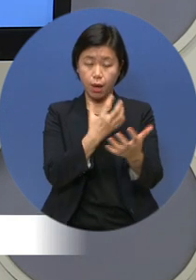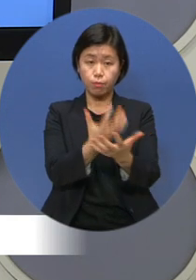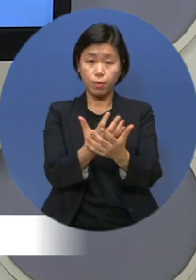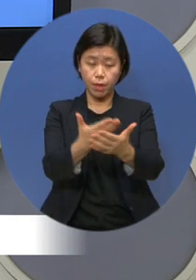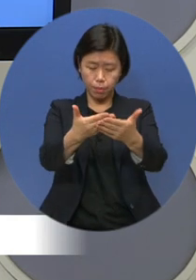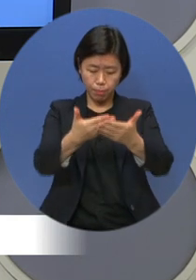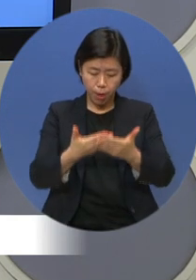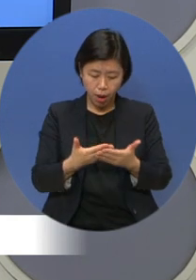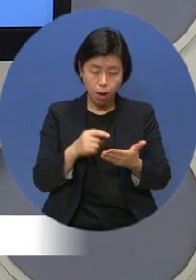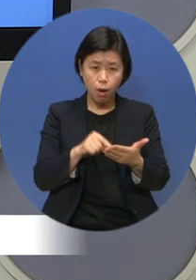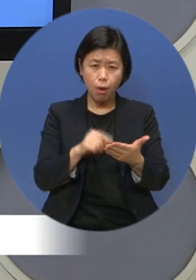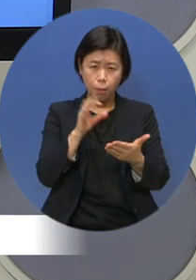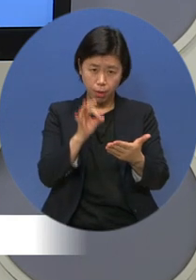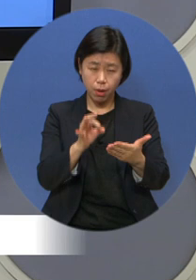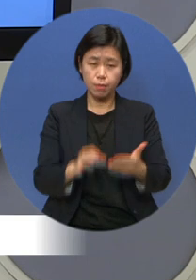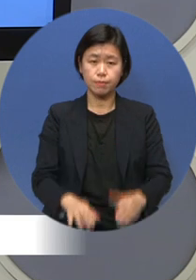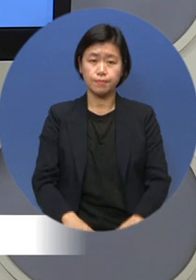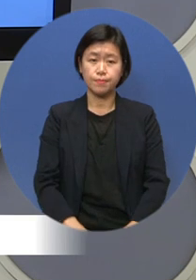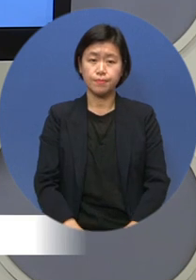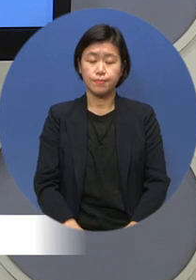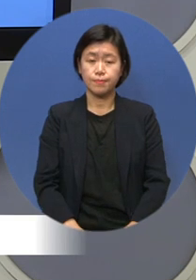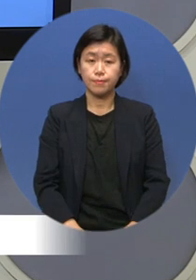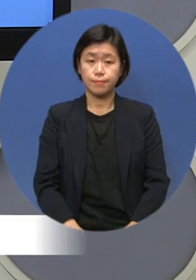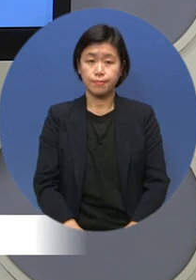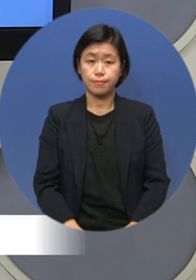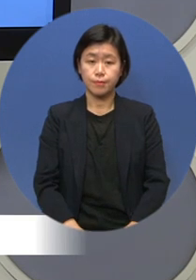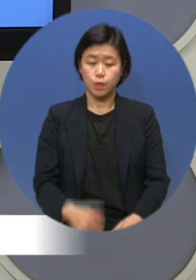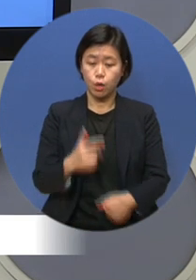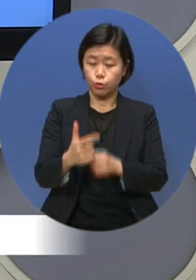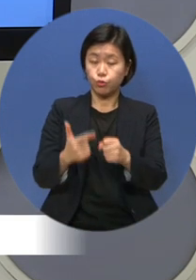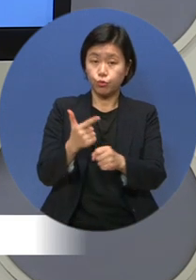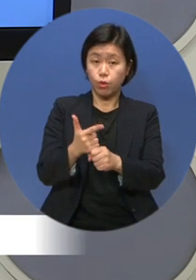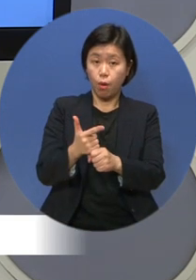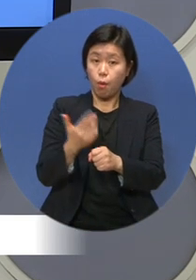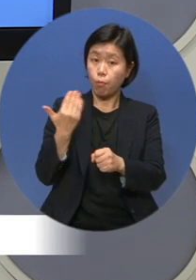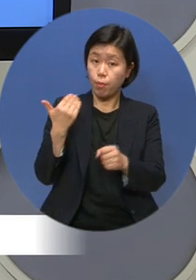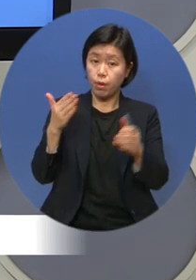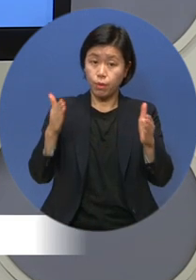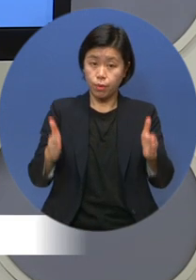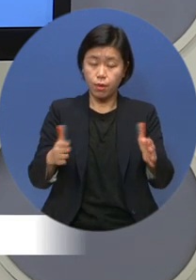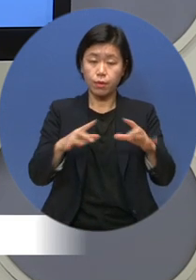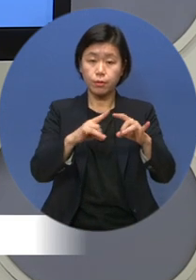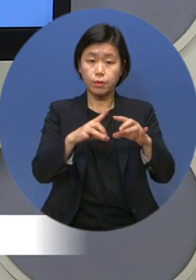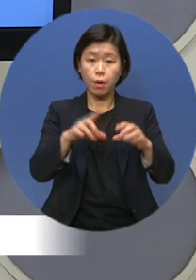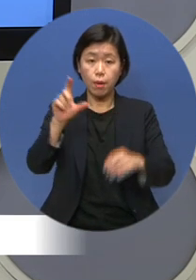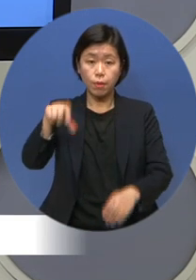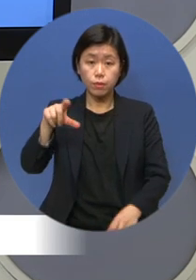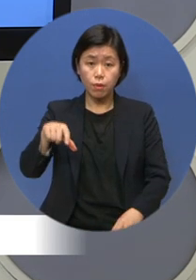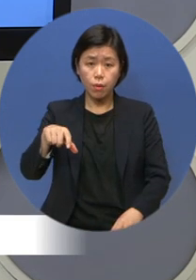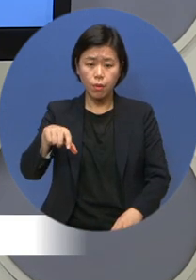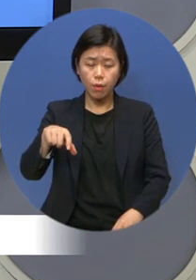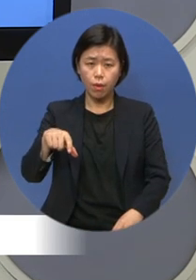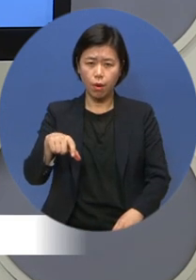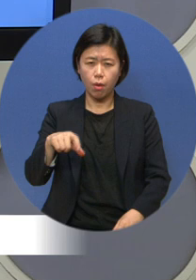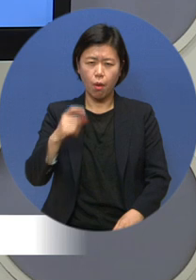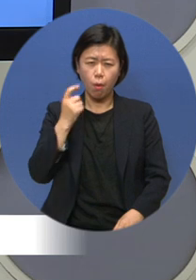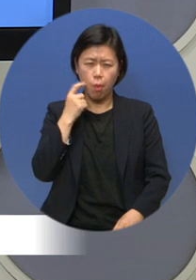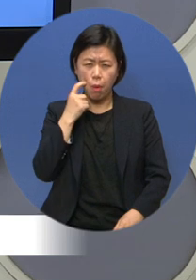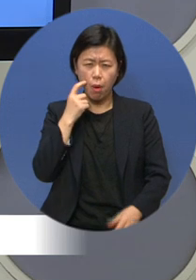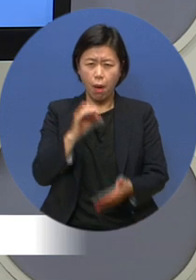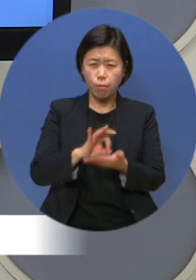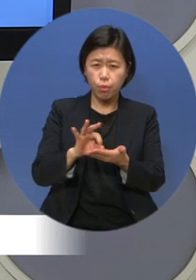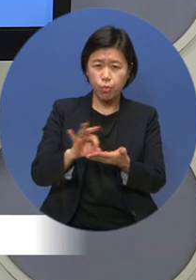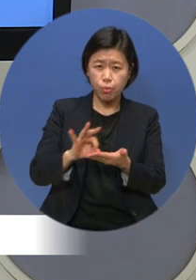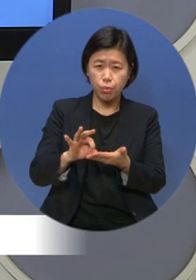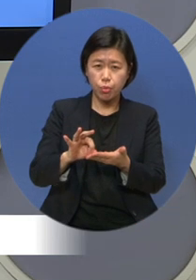적발 현황 자료를 분석한 결과 최근 6년간 전자바우처 부정수급 적발 금액의 100억원이